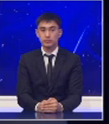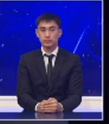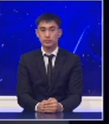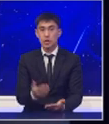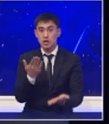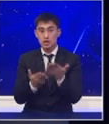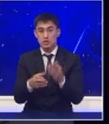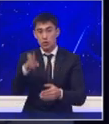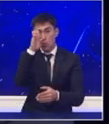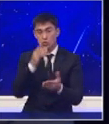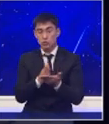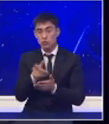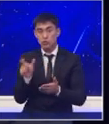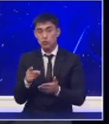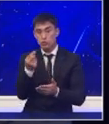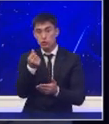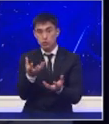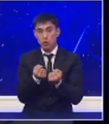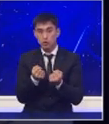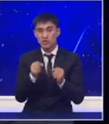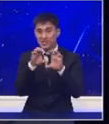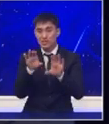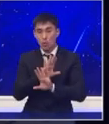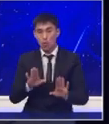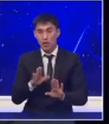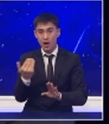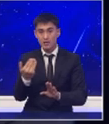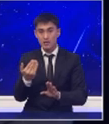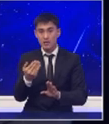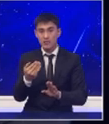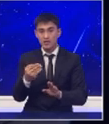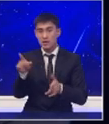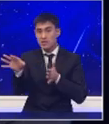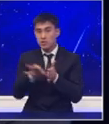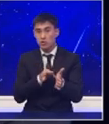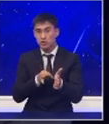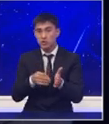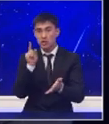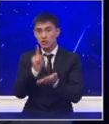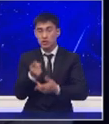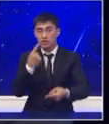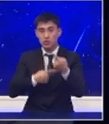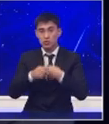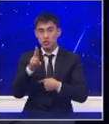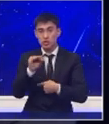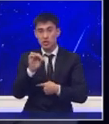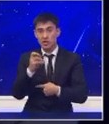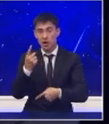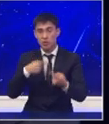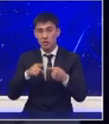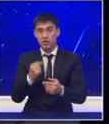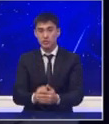контроль. Если госслужащие бюджетники получили квартиры незаконно, они незамедлительно должны их вернуть в коммунальную собственность